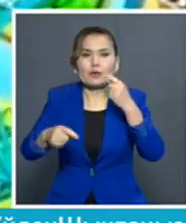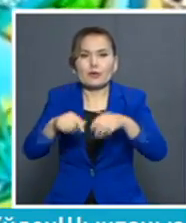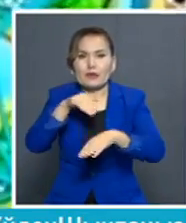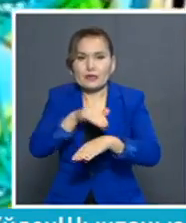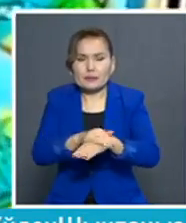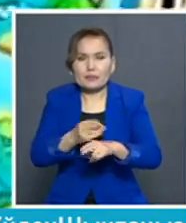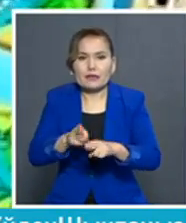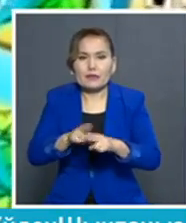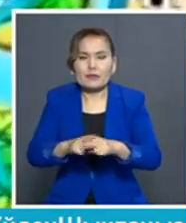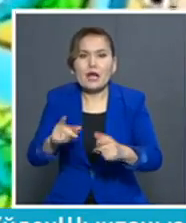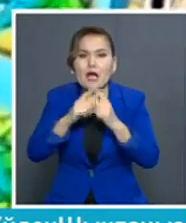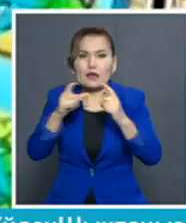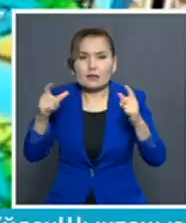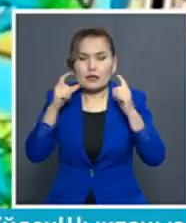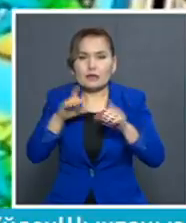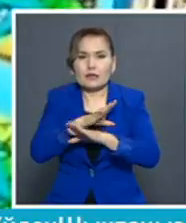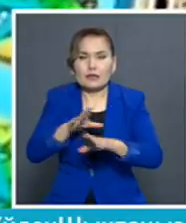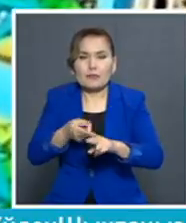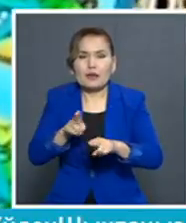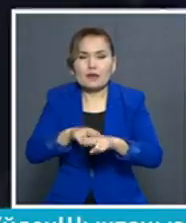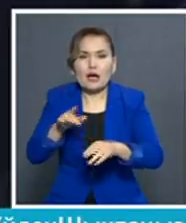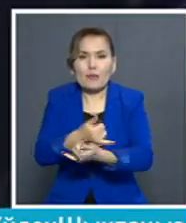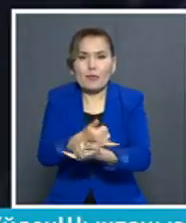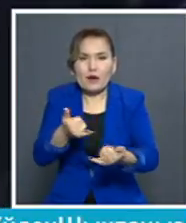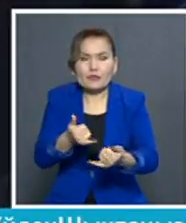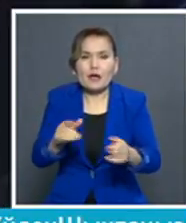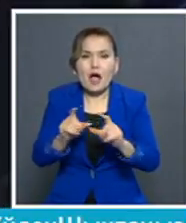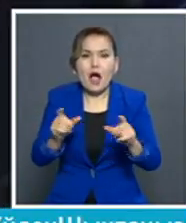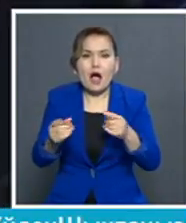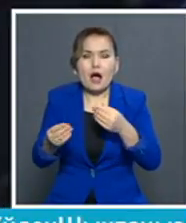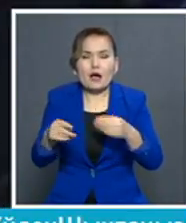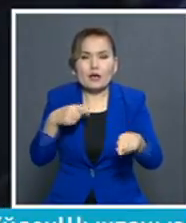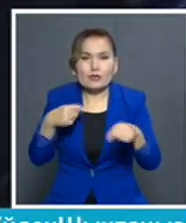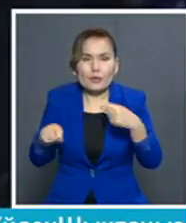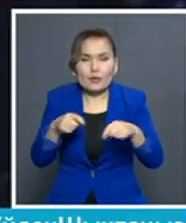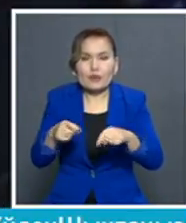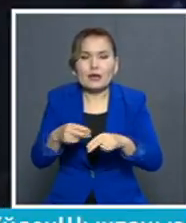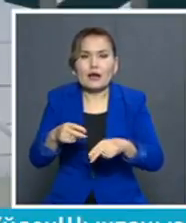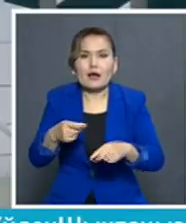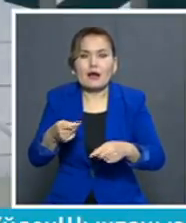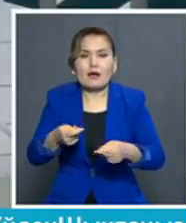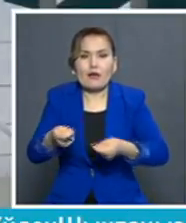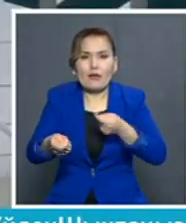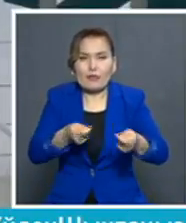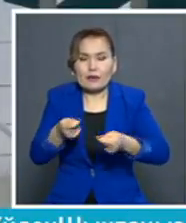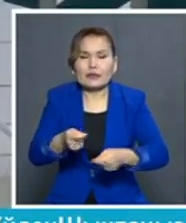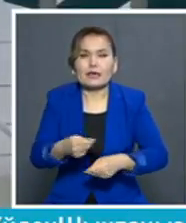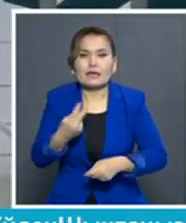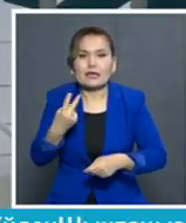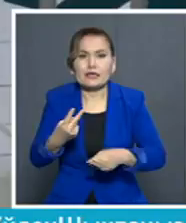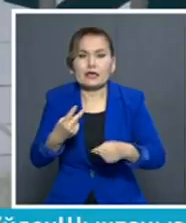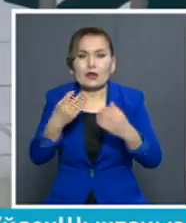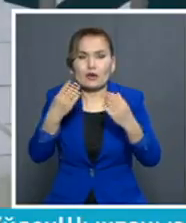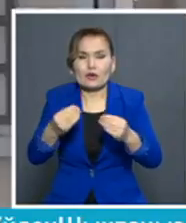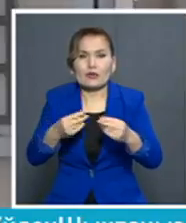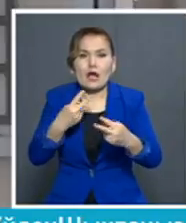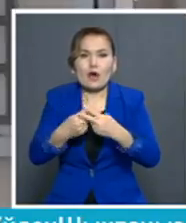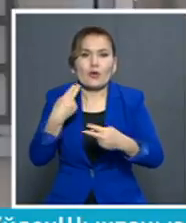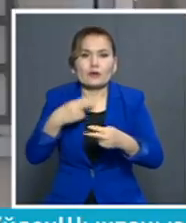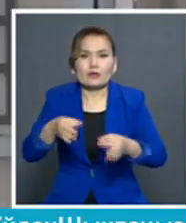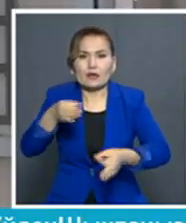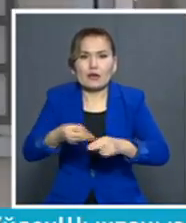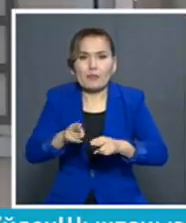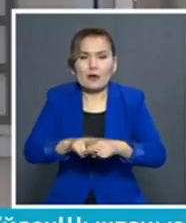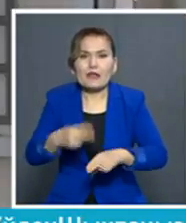талабын бұзып бетперде кимесен қызмет көрсеткен азық-түлік дүкенінің басшысы 2 тәулікке қамалды. Ал Қостанай облысы